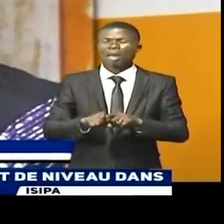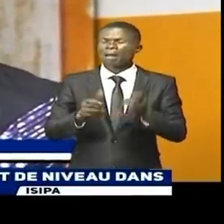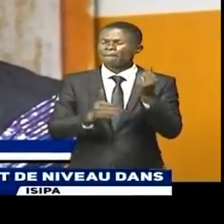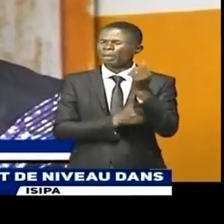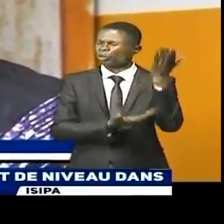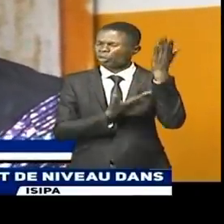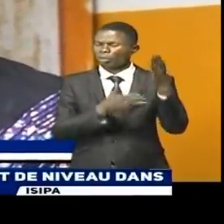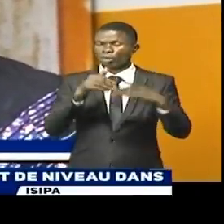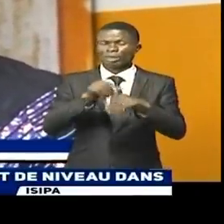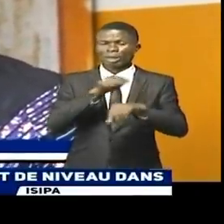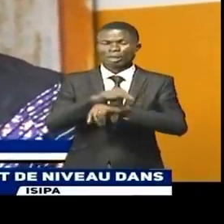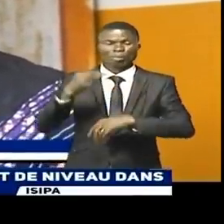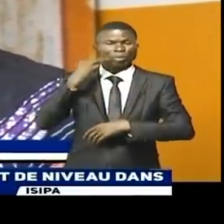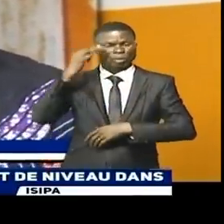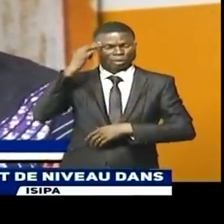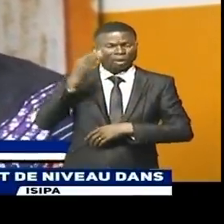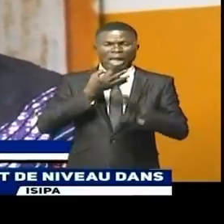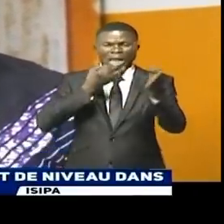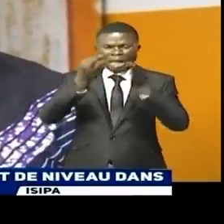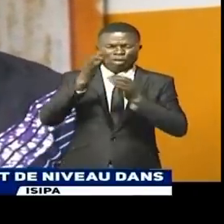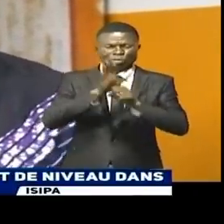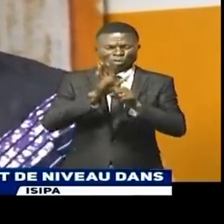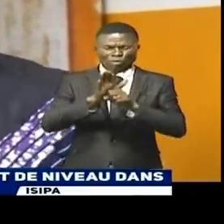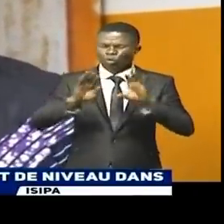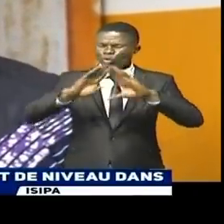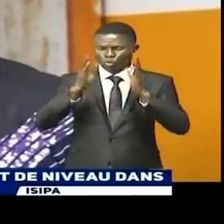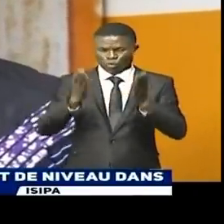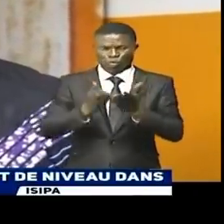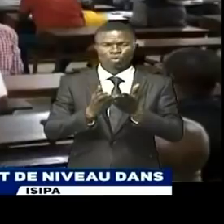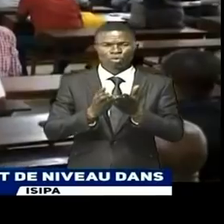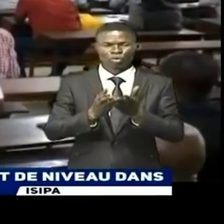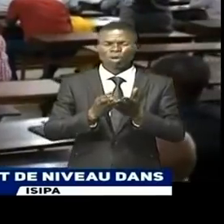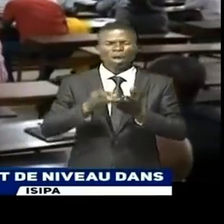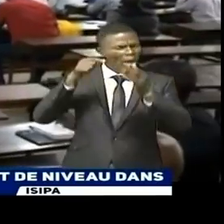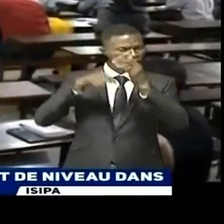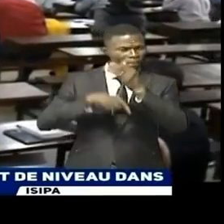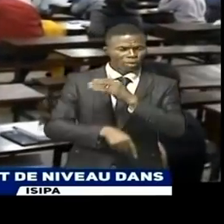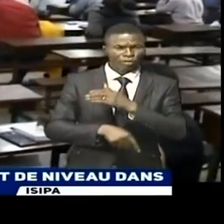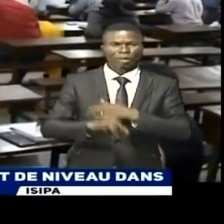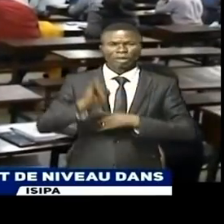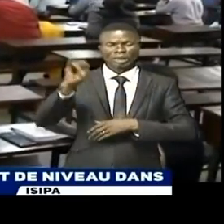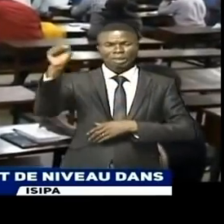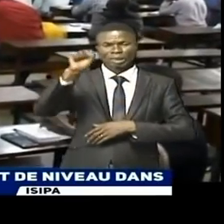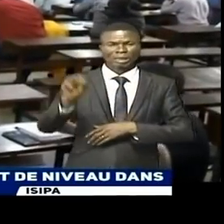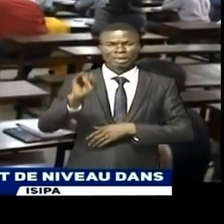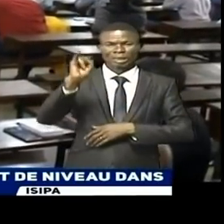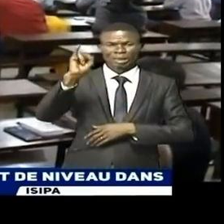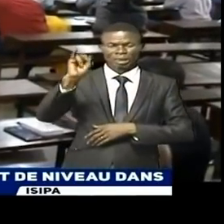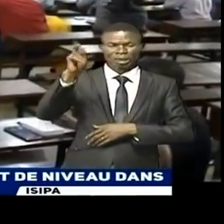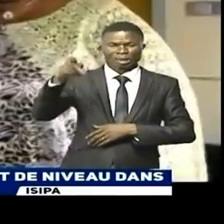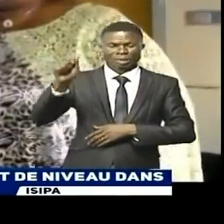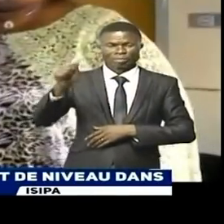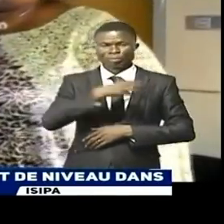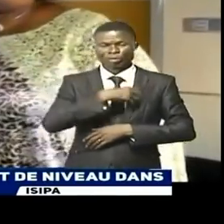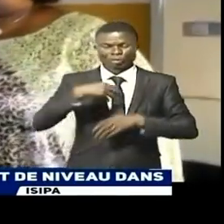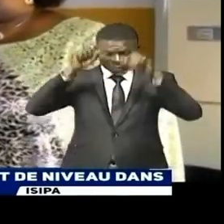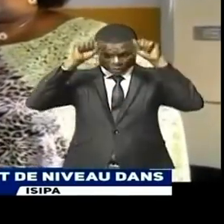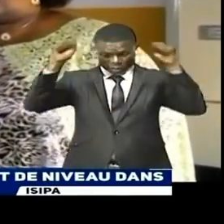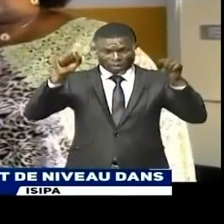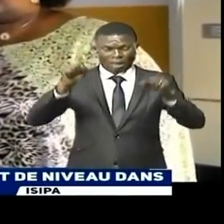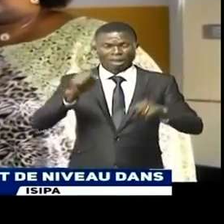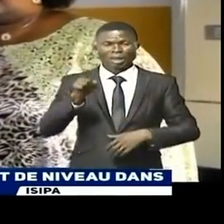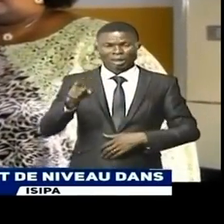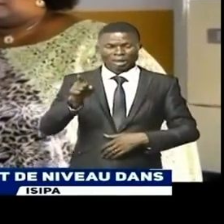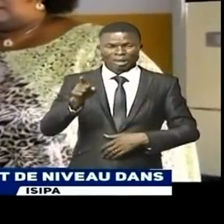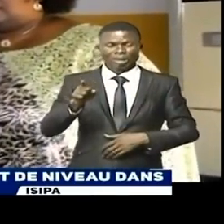c'est pour qu'il vienne nous donner l'état et qui vient nous expliquer cela en détail allez-y pas la présidente-directrice générale refi lui y est et